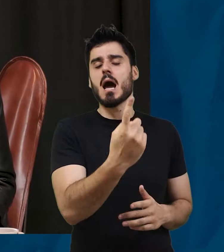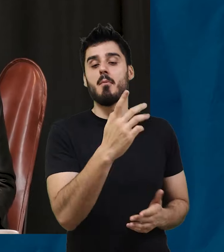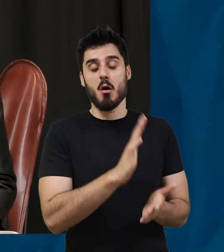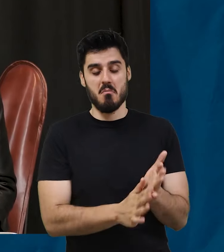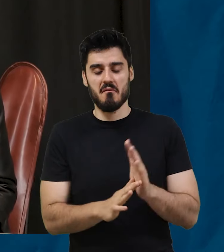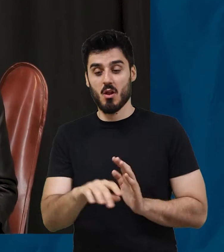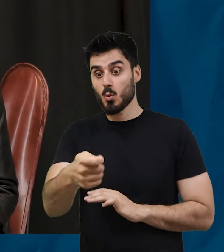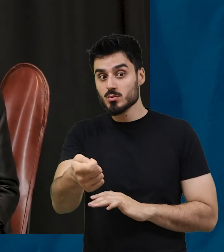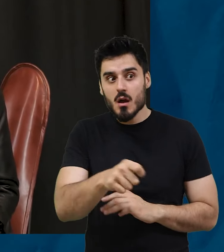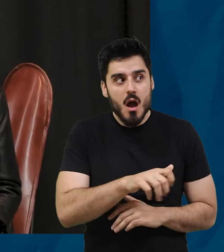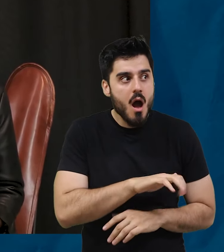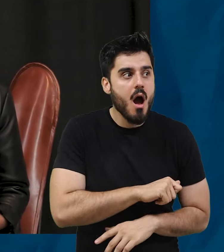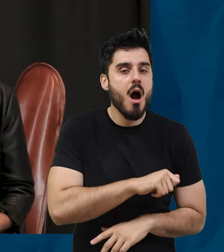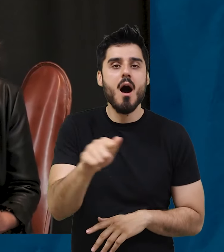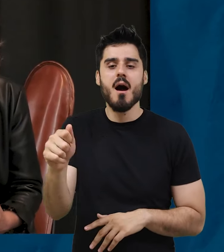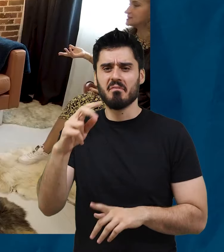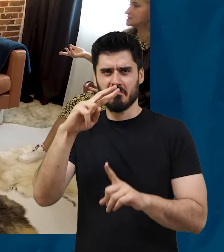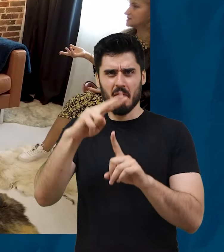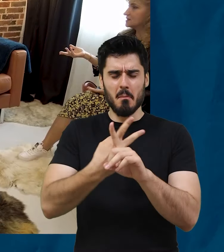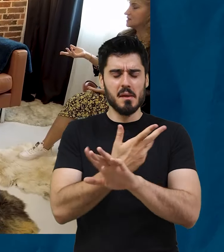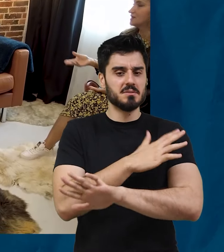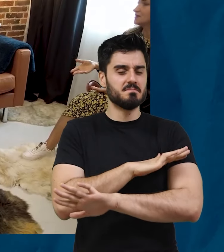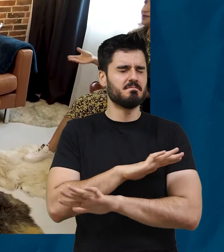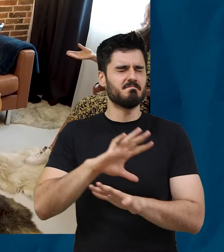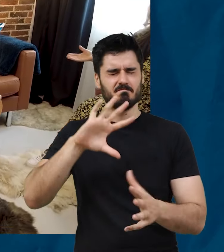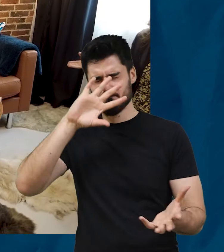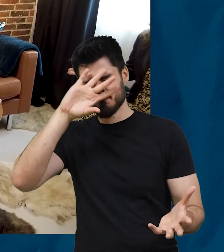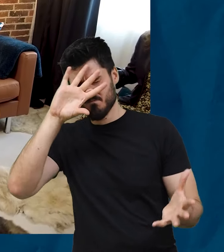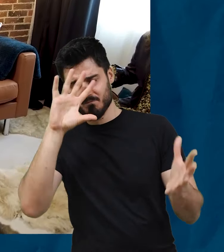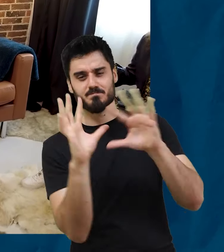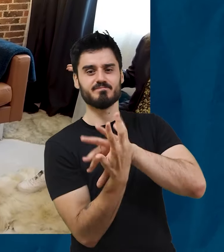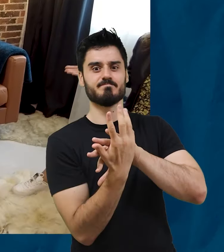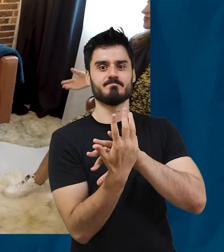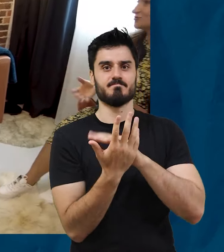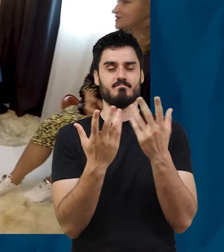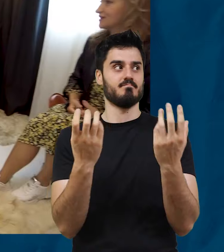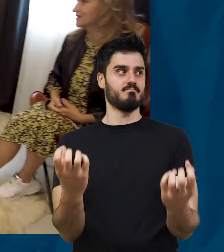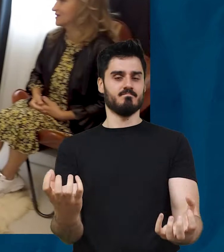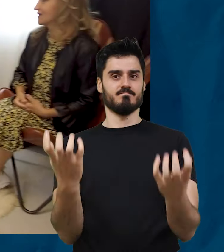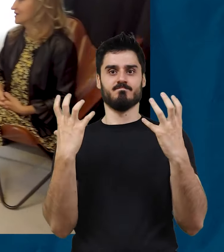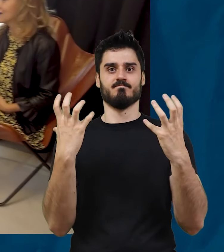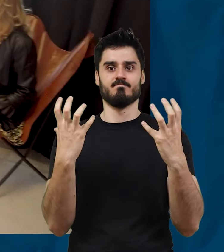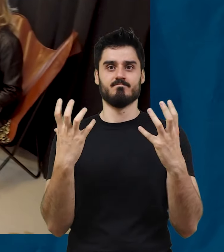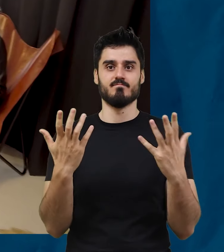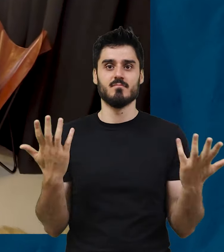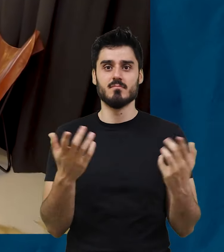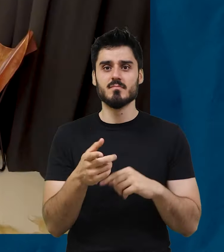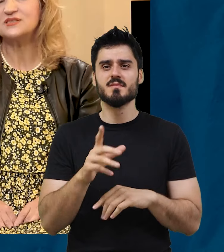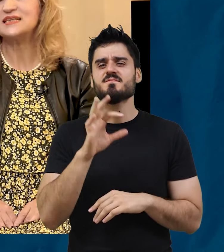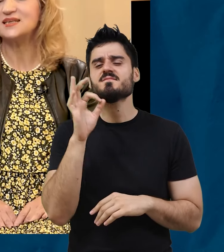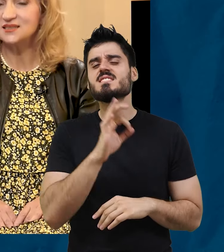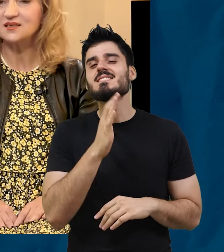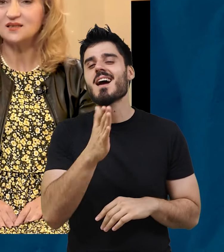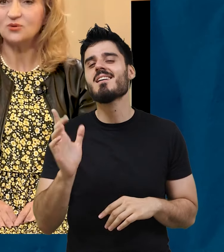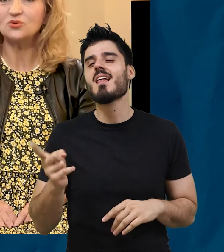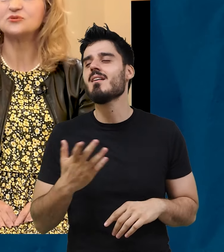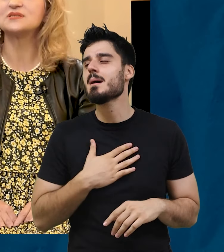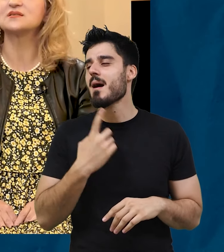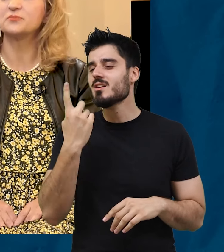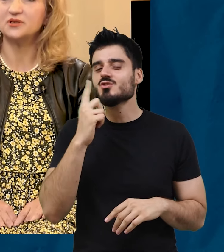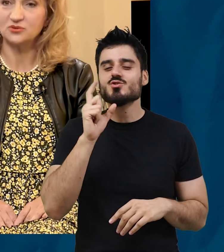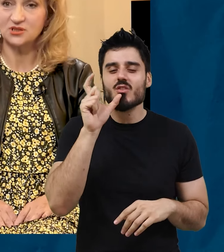да. Връщаш се след два месеца и виждаш ето всичко това. За всяко нещо в този живот си иска